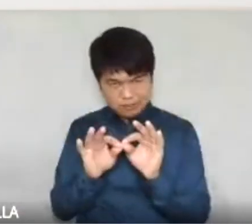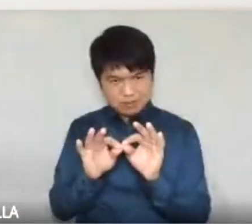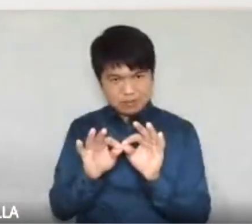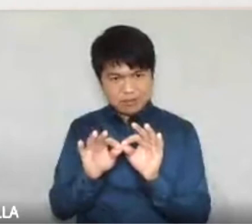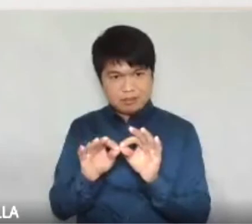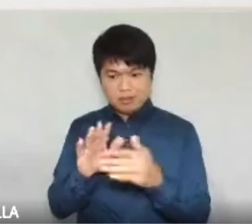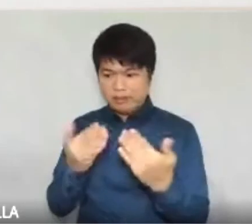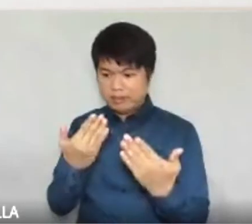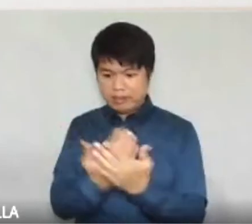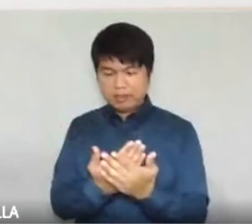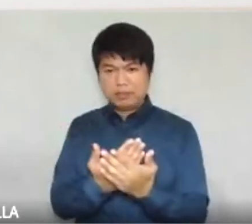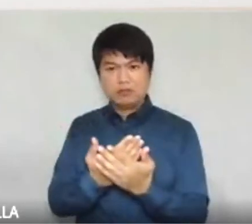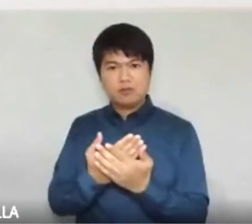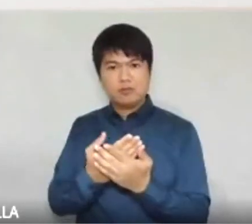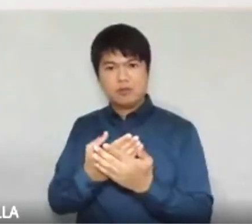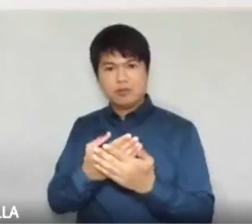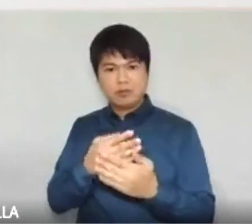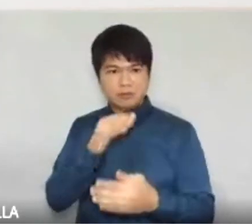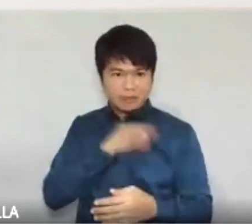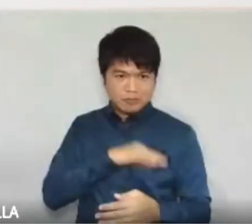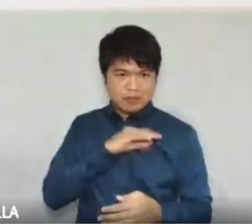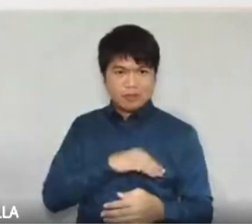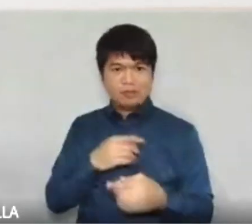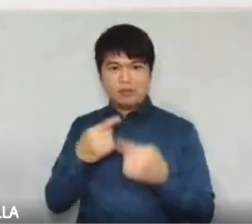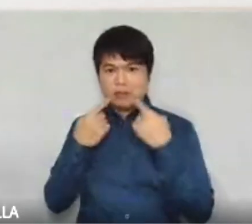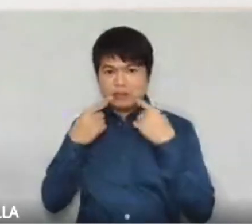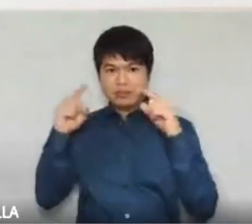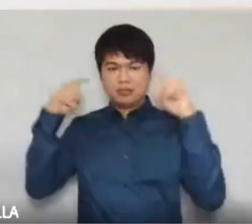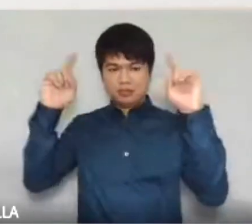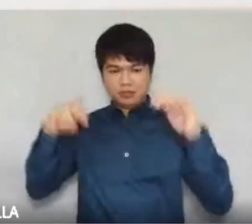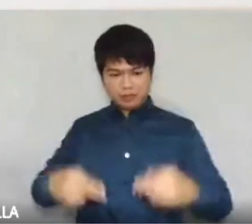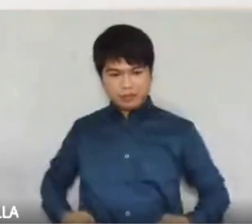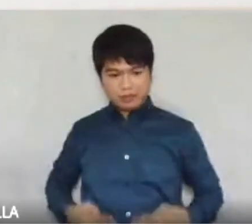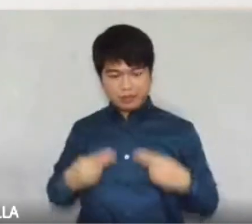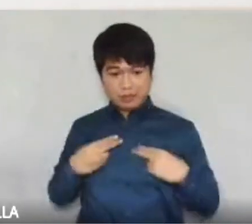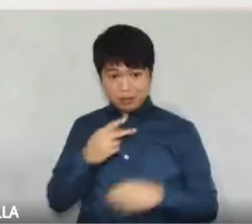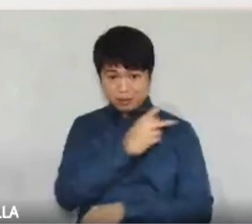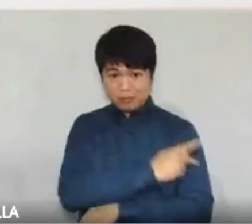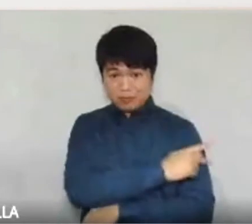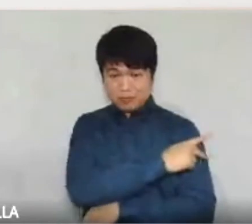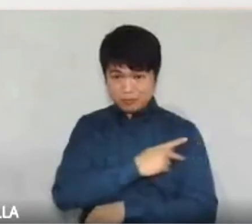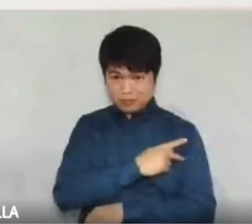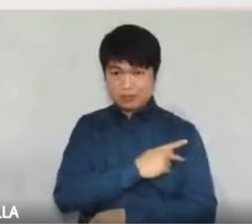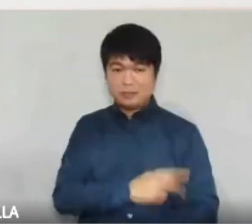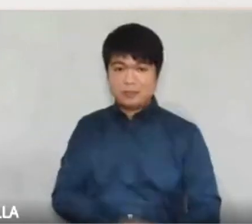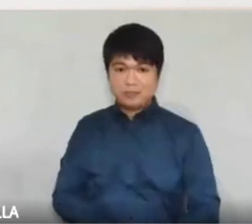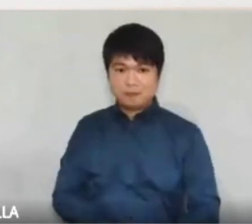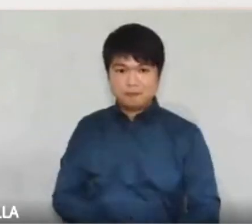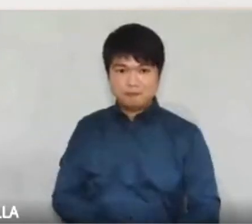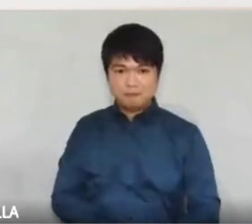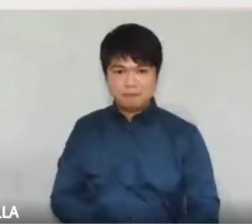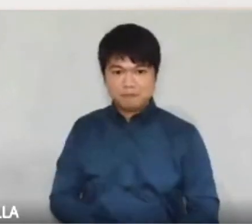ay para gumanda ang health ng pasyente at in turn, ang health ng